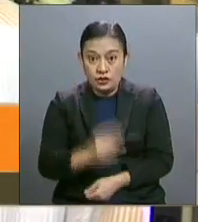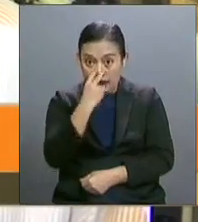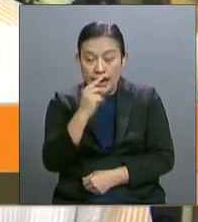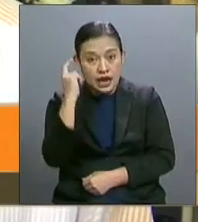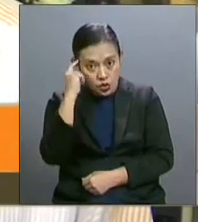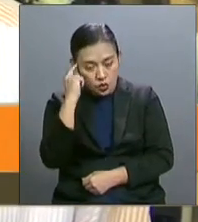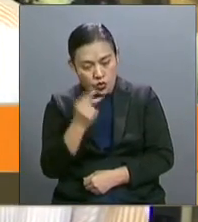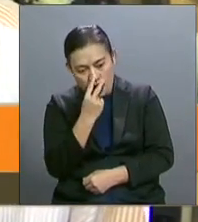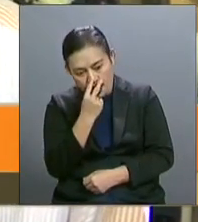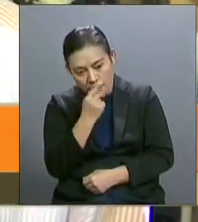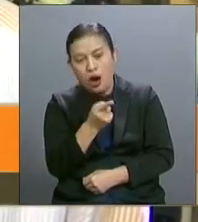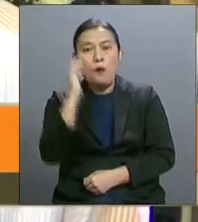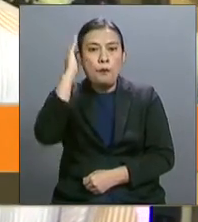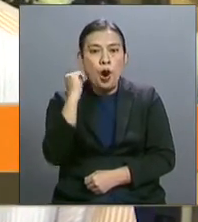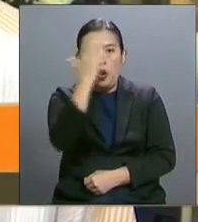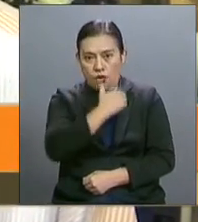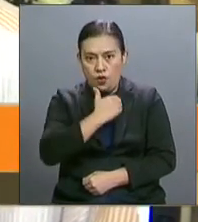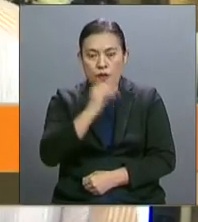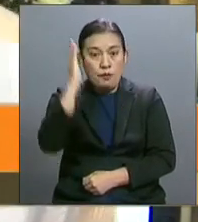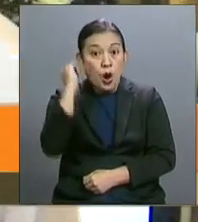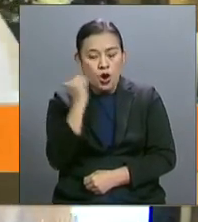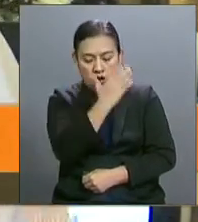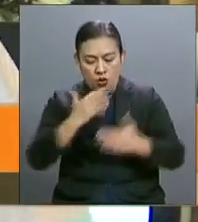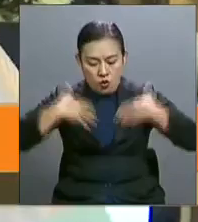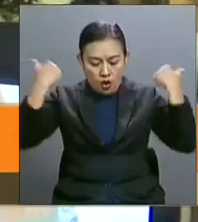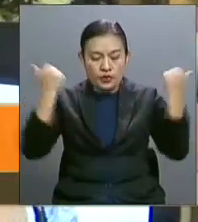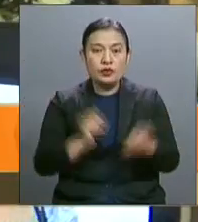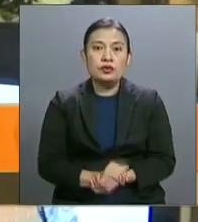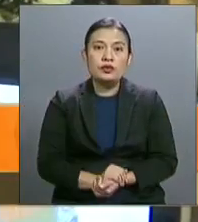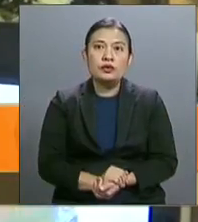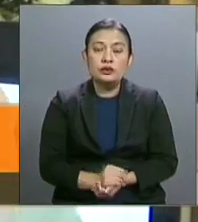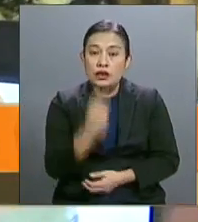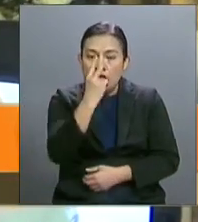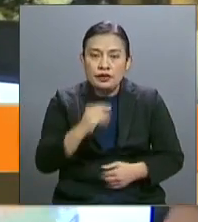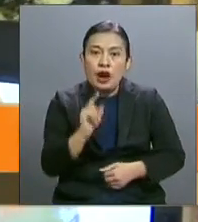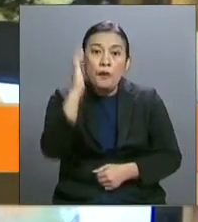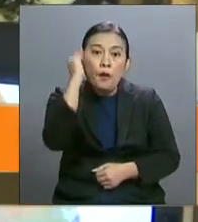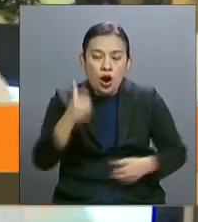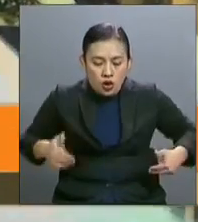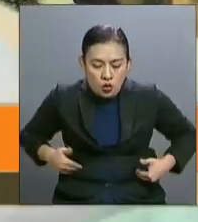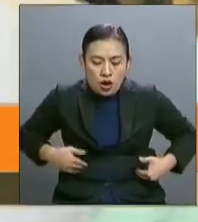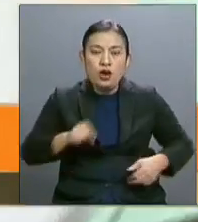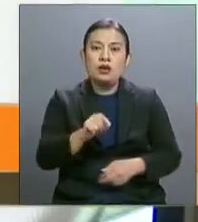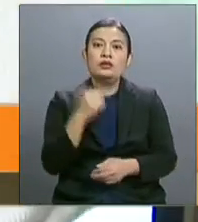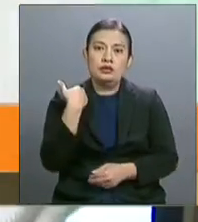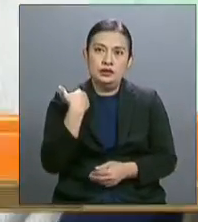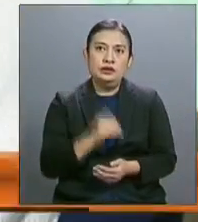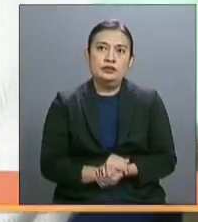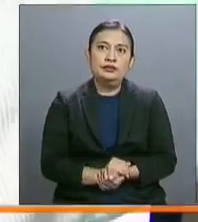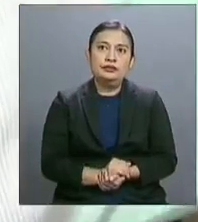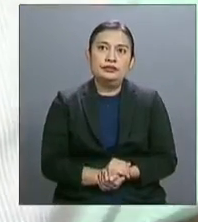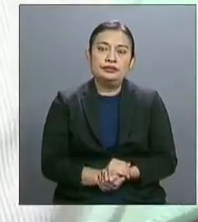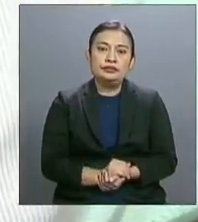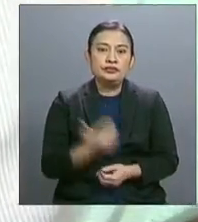ความสุขแกมีคนหัวเราะซึ่งมากกว่าเมื่อก่อนซึ่งมันเป็นเฟสติวัล